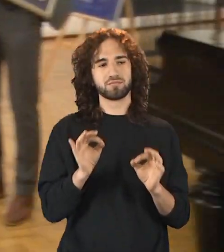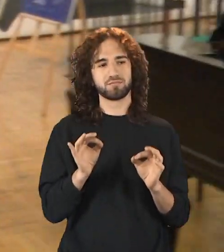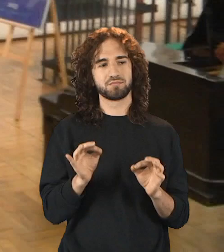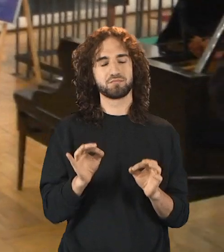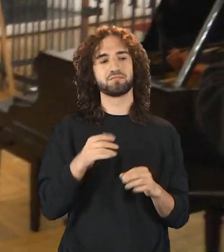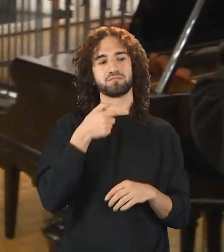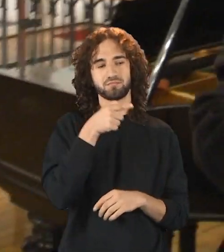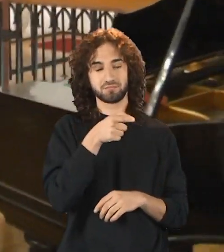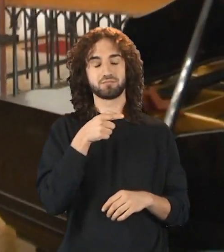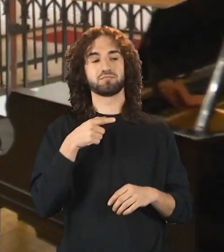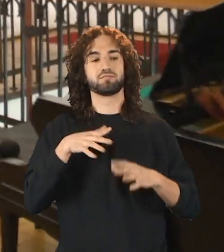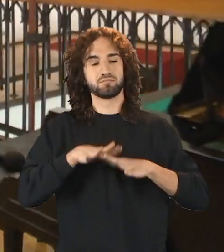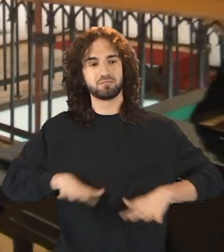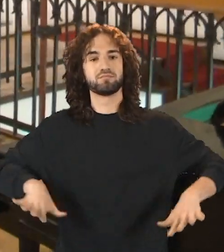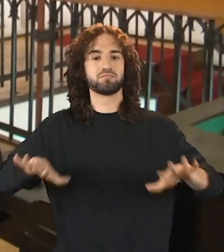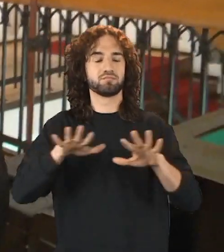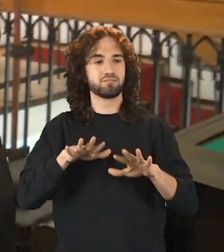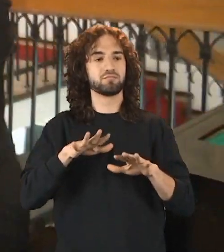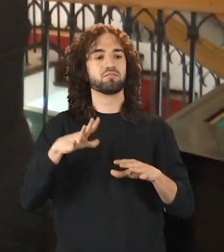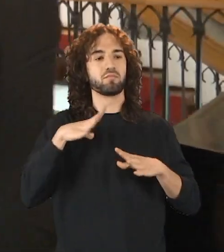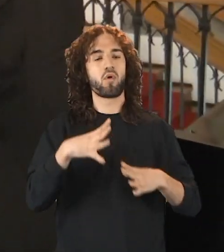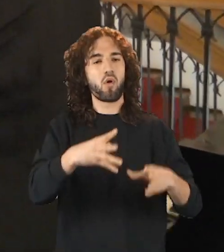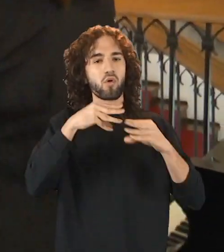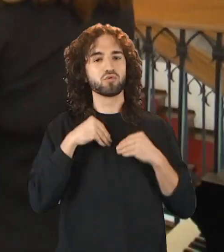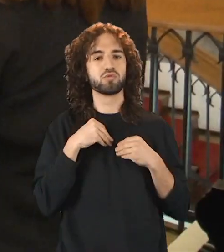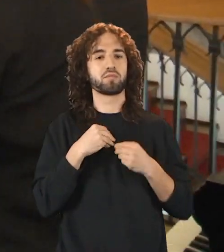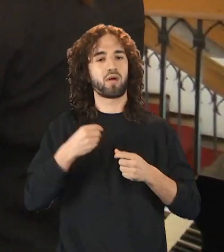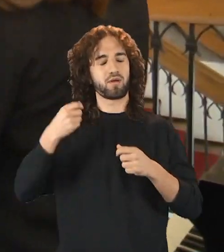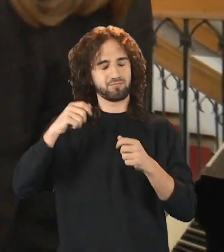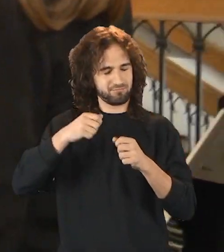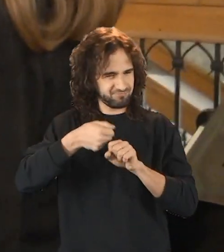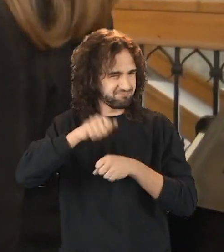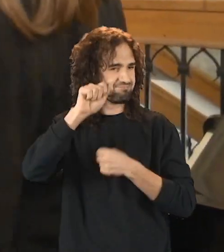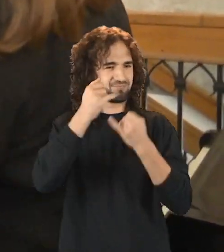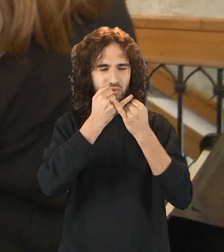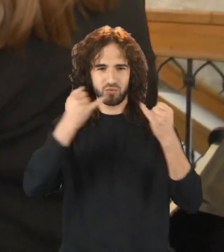Podczas tegorocznej gali szczególne wyróżnienia otrzymało 5 twórców w dziedzinie kultury i